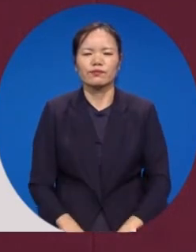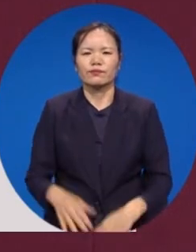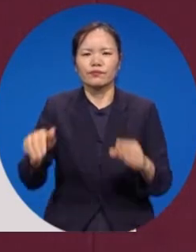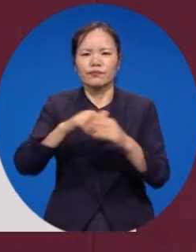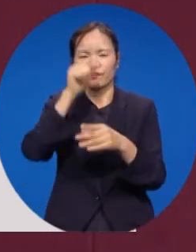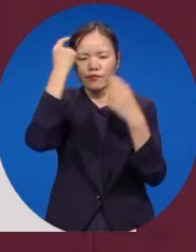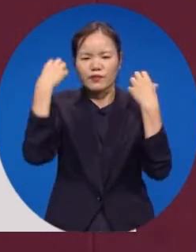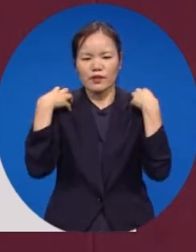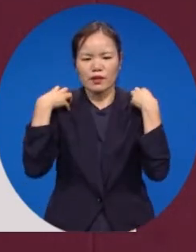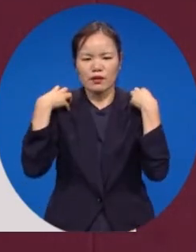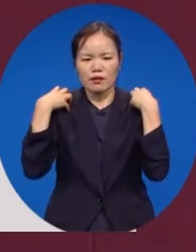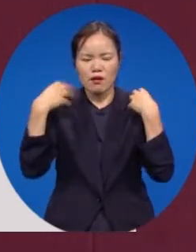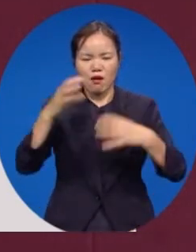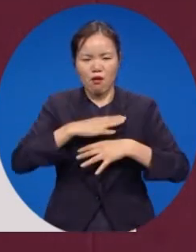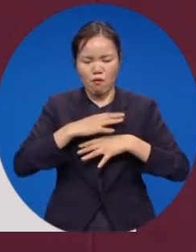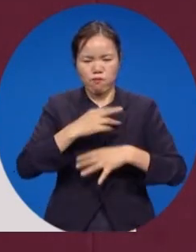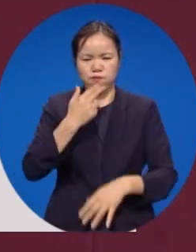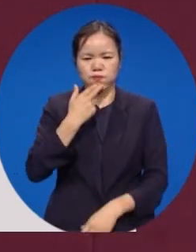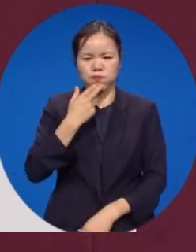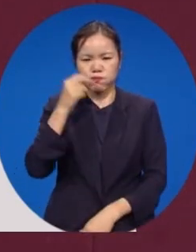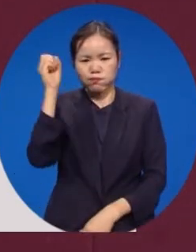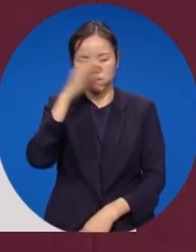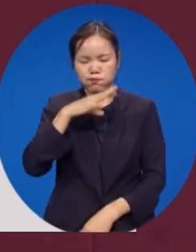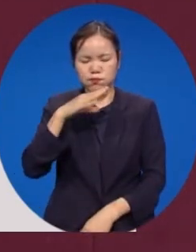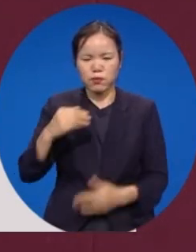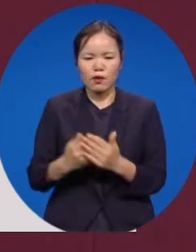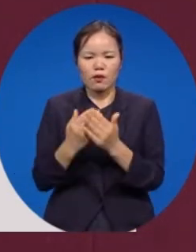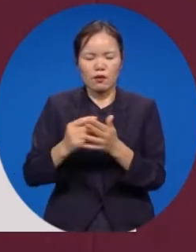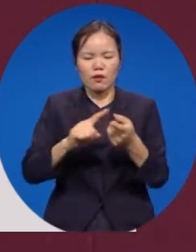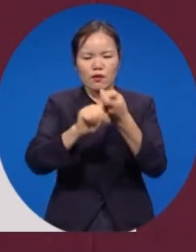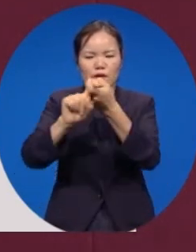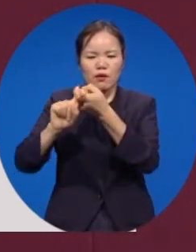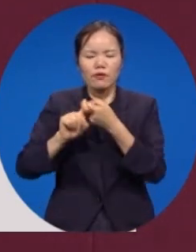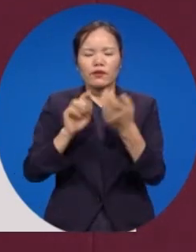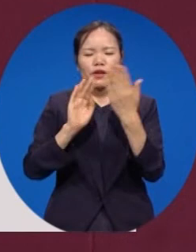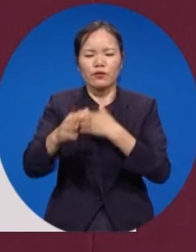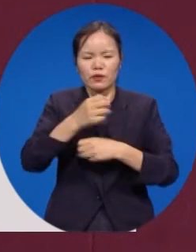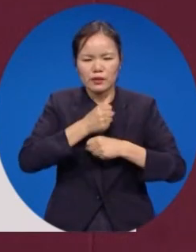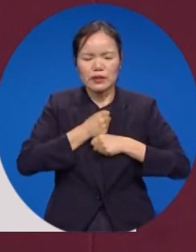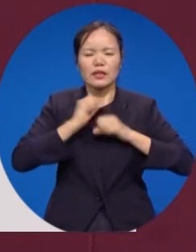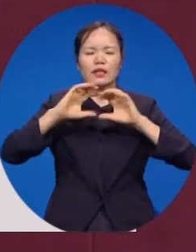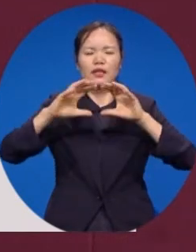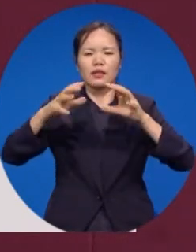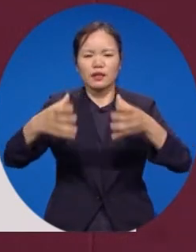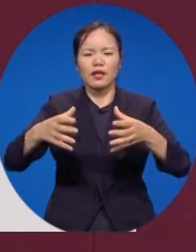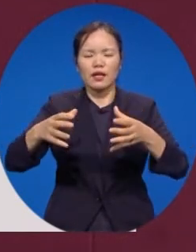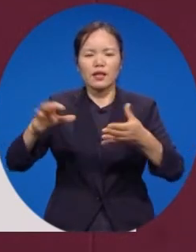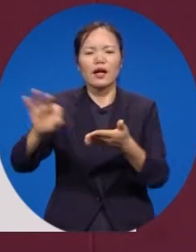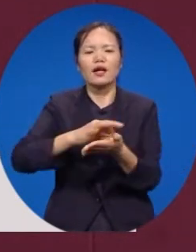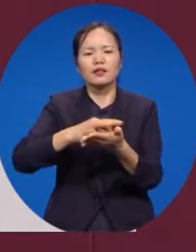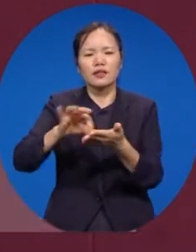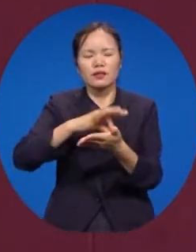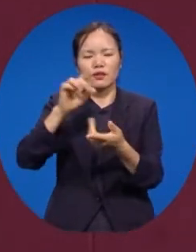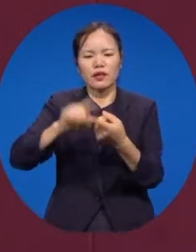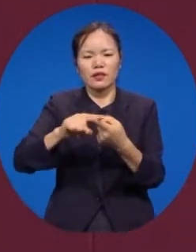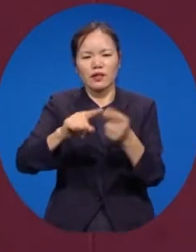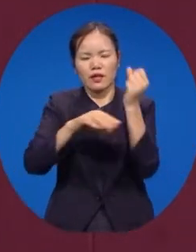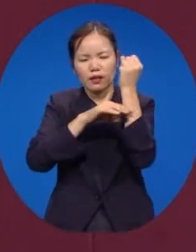문재인 정부는 겁없이 개발연대 이후 지켜온 나라 살림의 검도를 허물어버리고 있습니다.